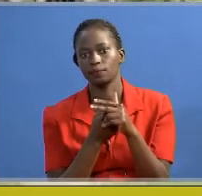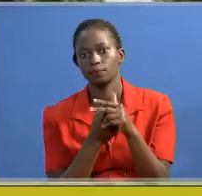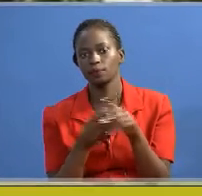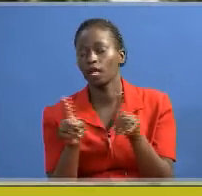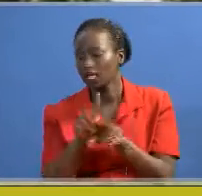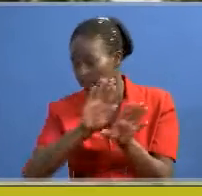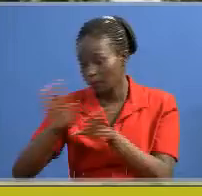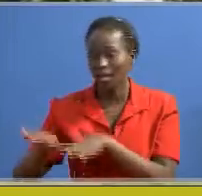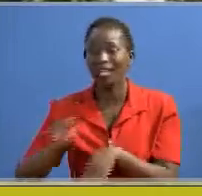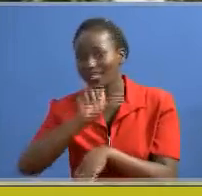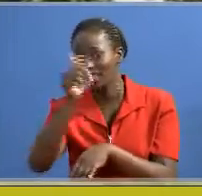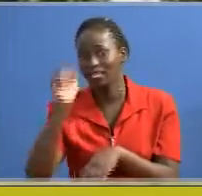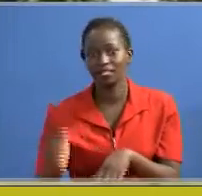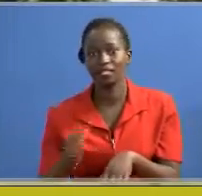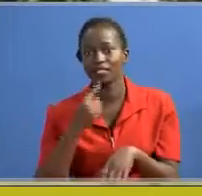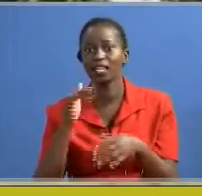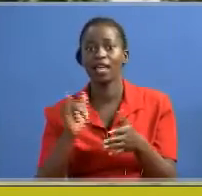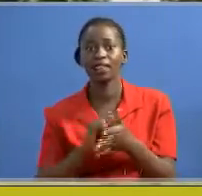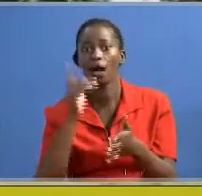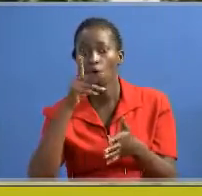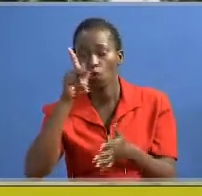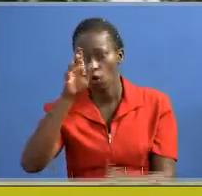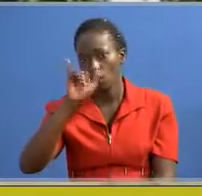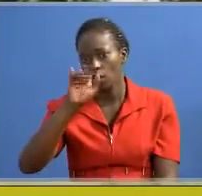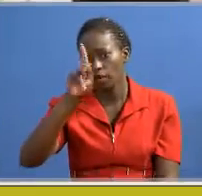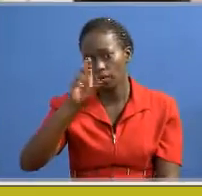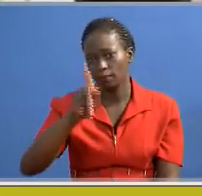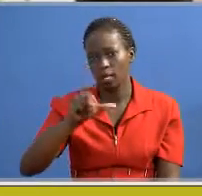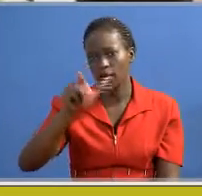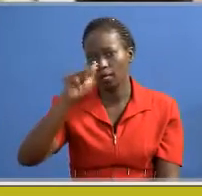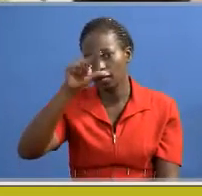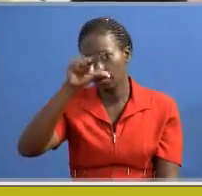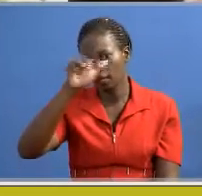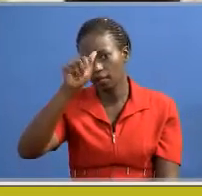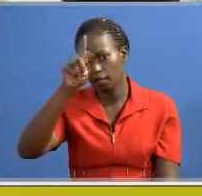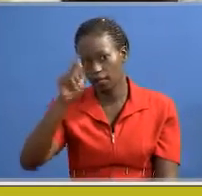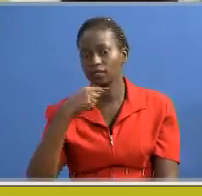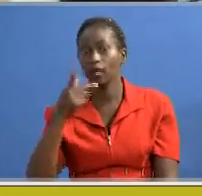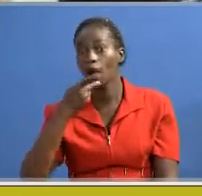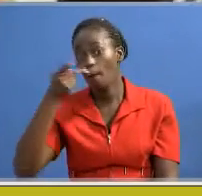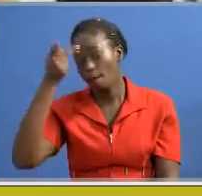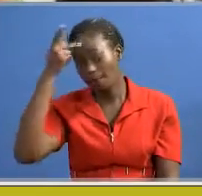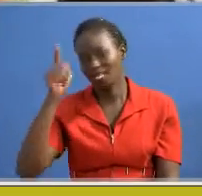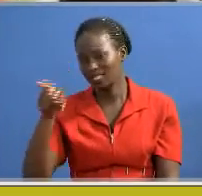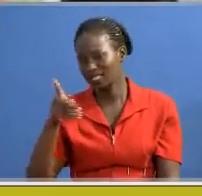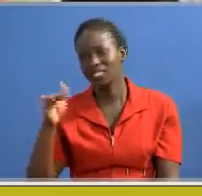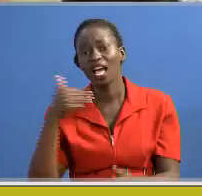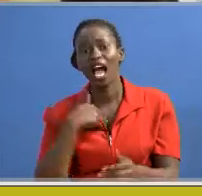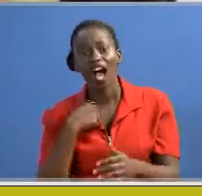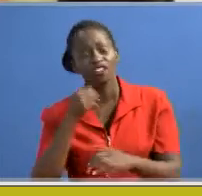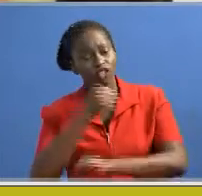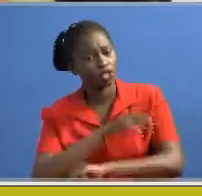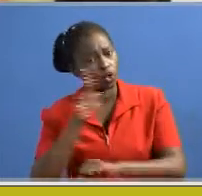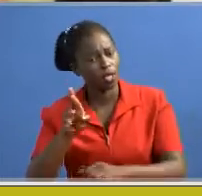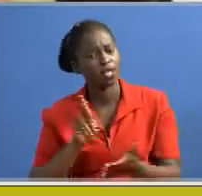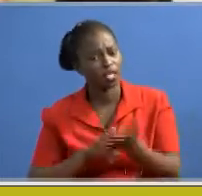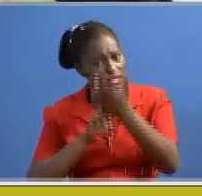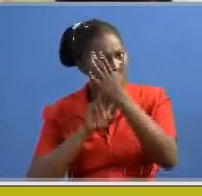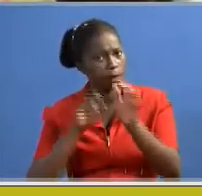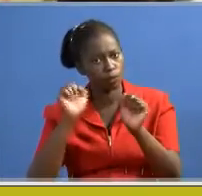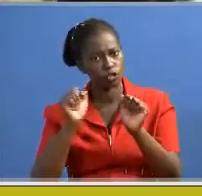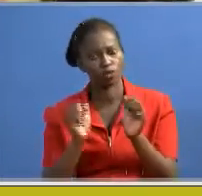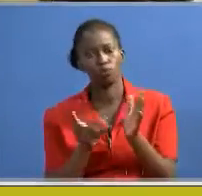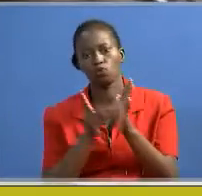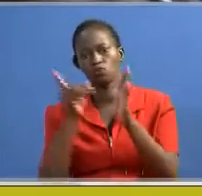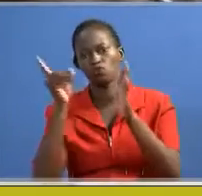Kwa upande wake, Egla Kiplagat, mzazi kutoka shule hiyo, amesema kwamba iwapo shule hiyo itasajiliwa, basi itapunguza